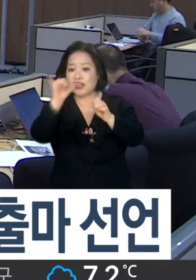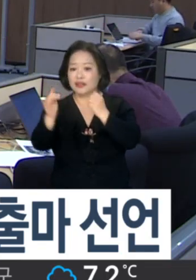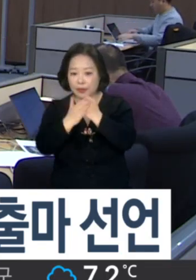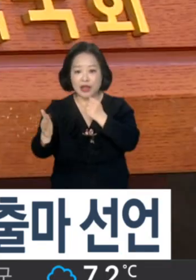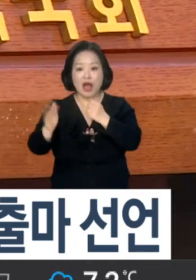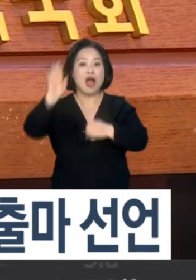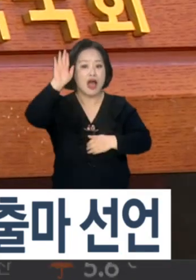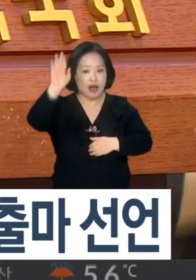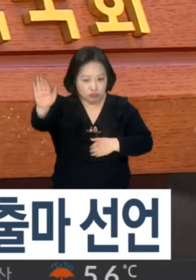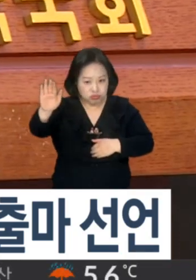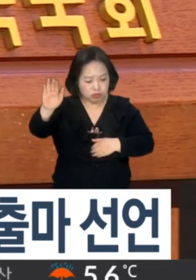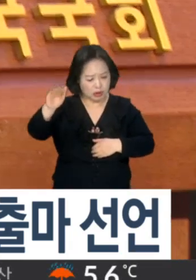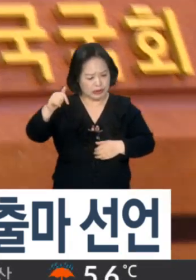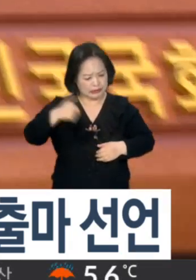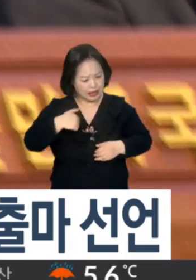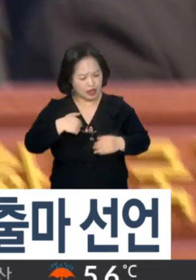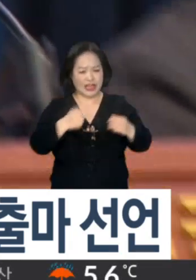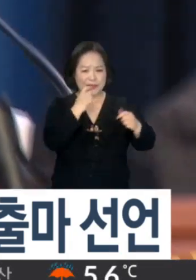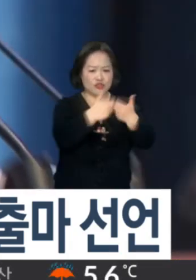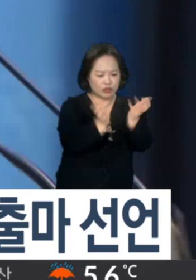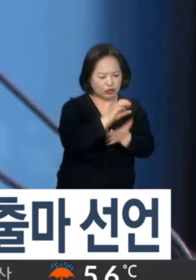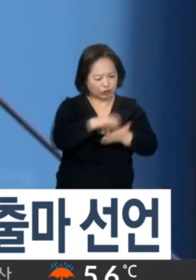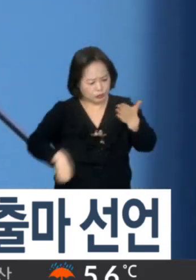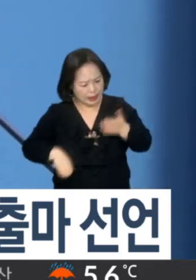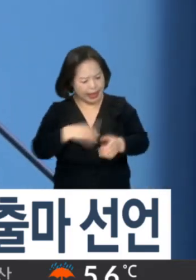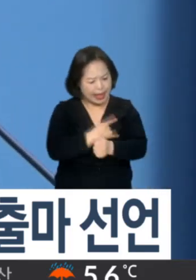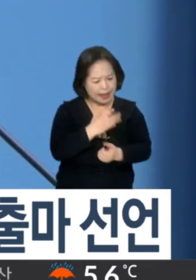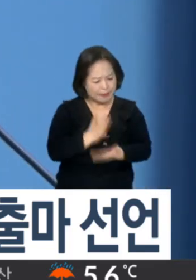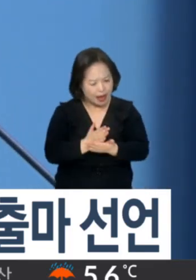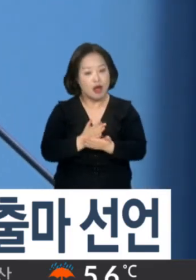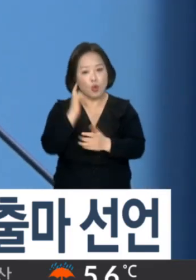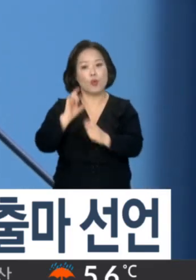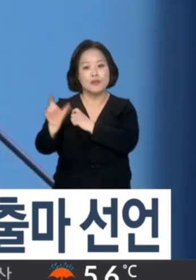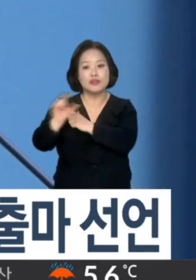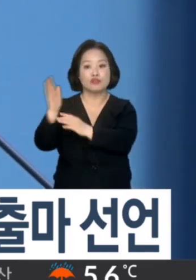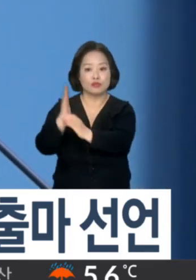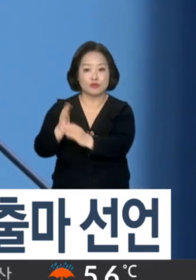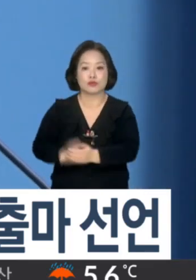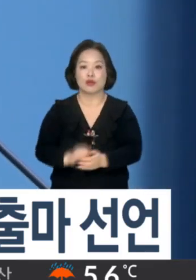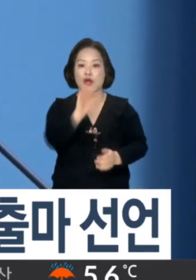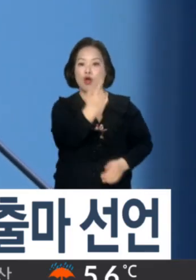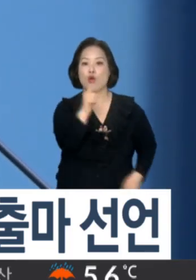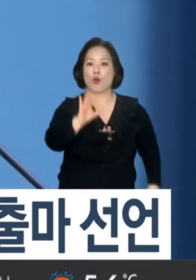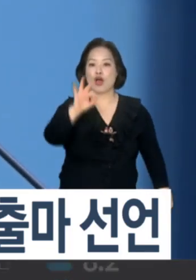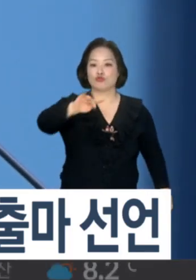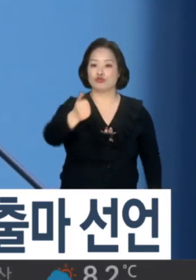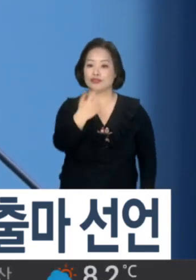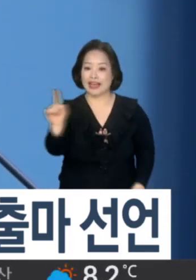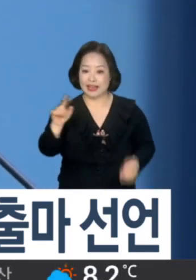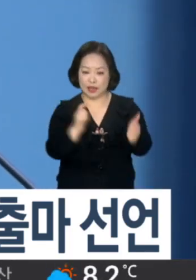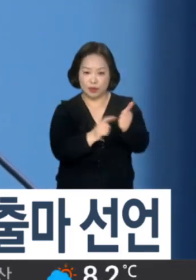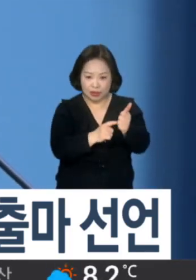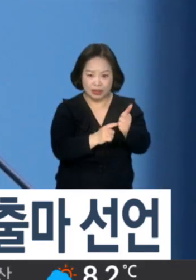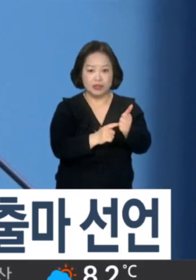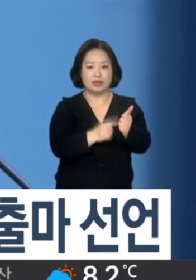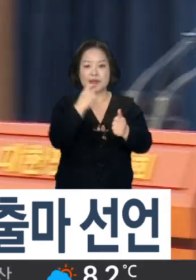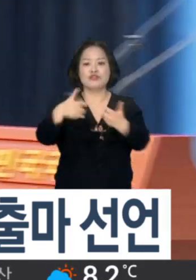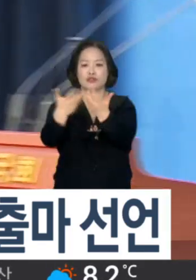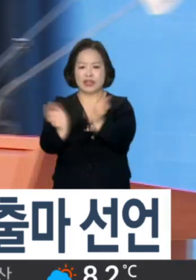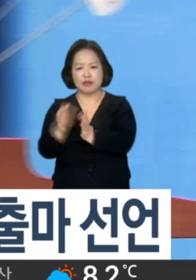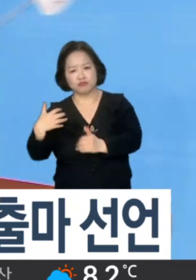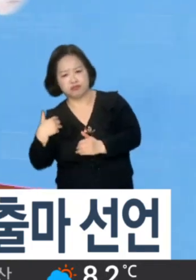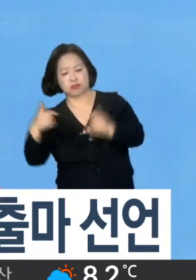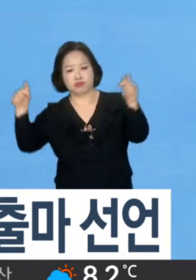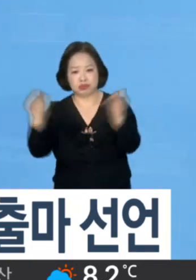차근차근 거취를 밝게 될 것이라고 내다봤습니다 한편 이날 황나 의원은 지도부가 부담을 드러내고 당이